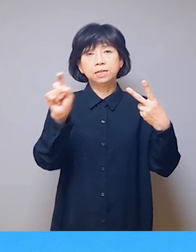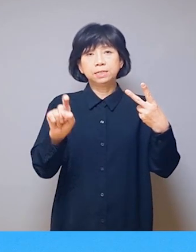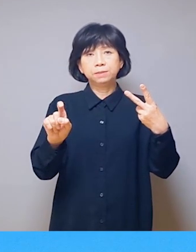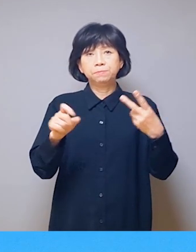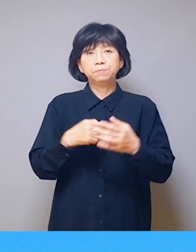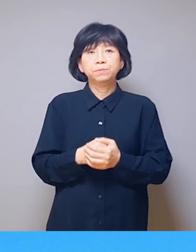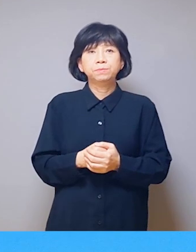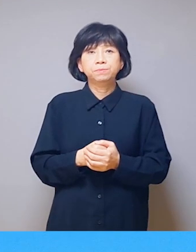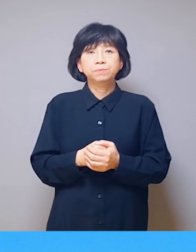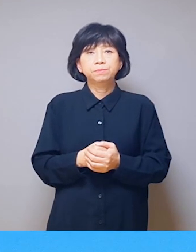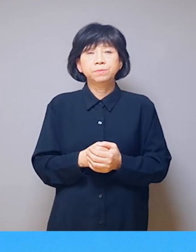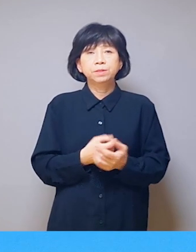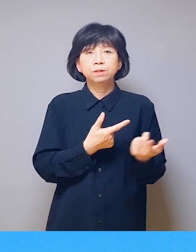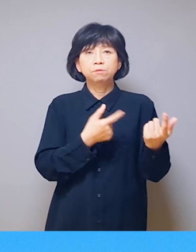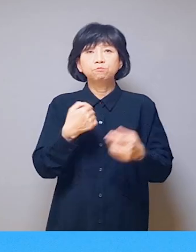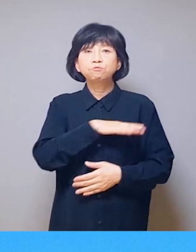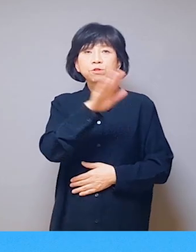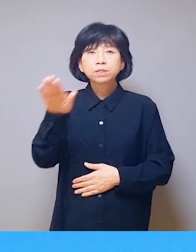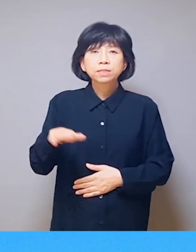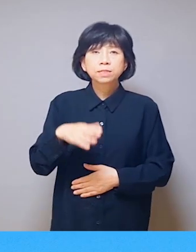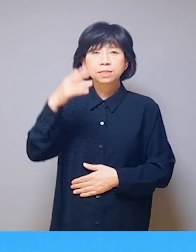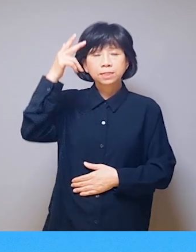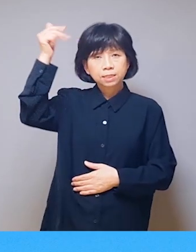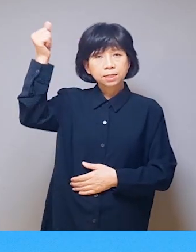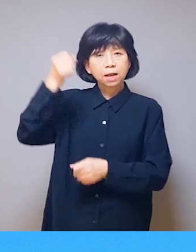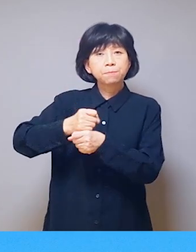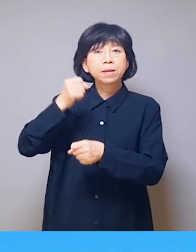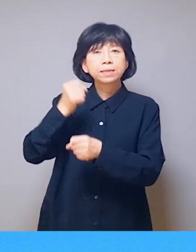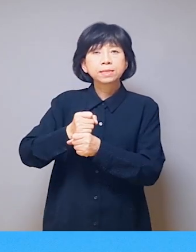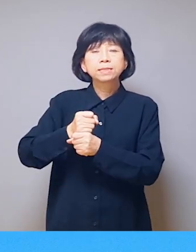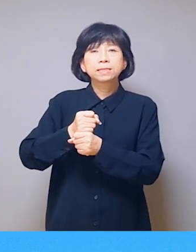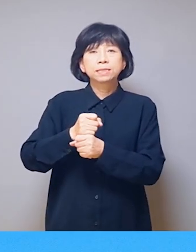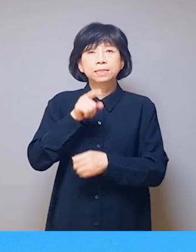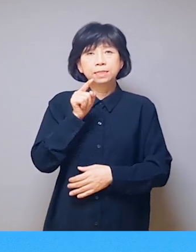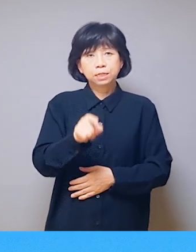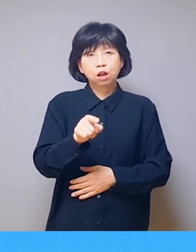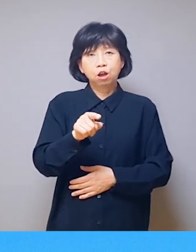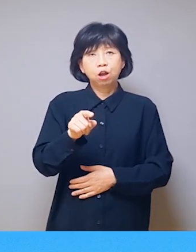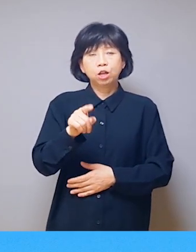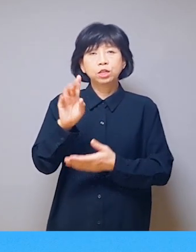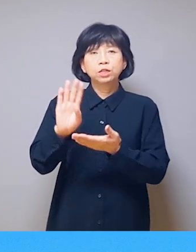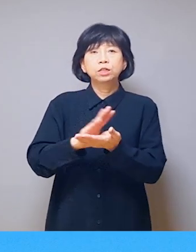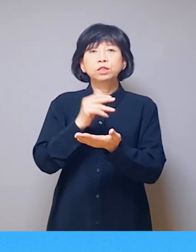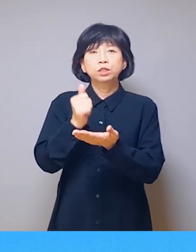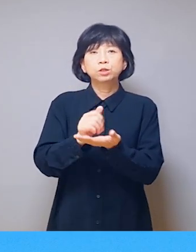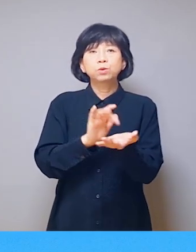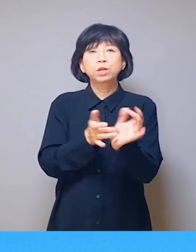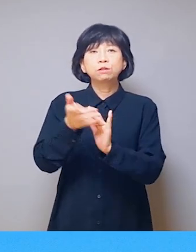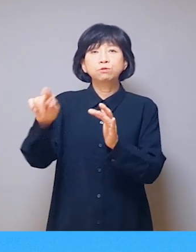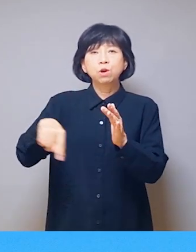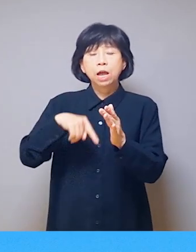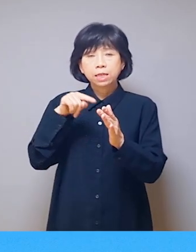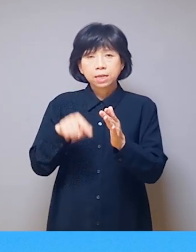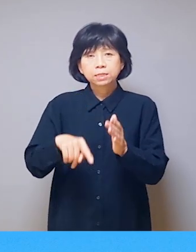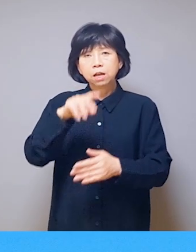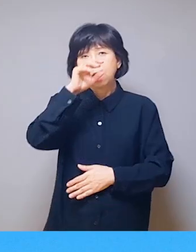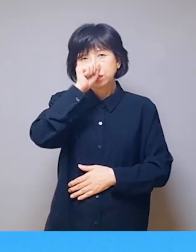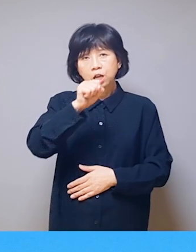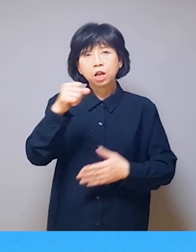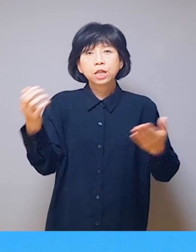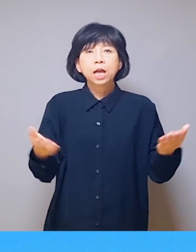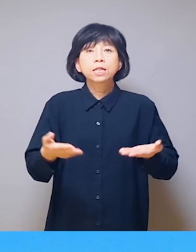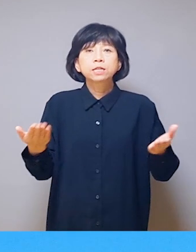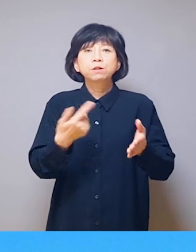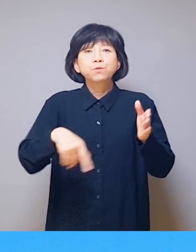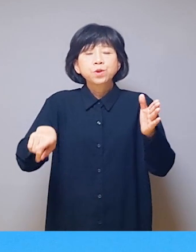보니까요, 노란 부분만 볼게요. 우리는 그가 만드신 바라, 우리는 그의 작품이다, 하나님의 걸작품이다, 이런 말씀이거든요. 그리스도 예수